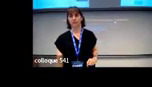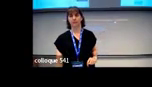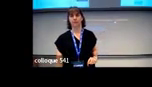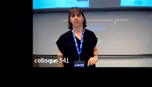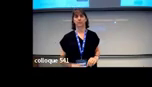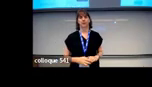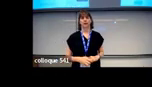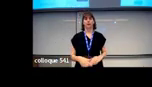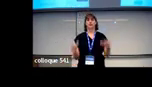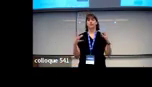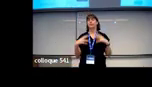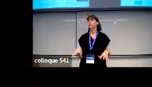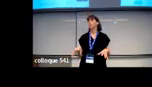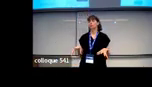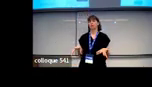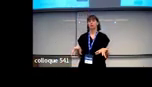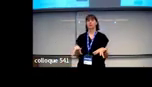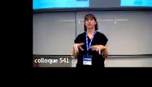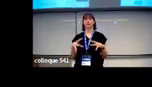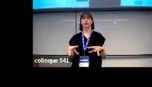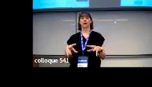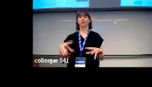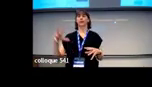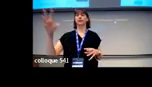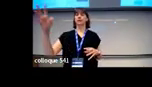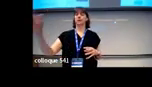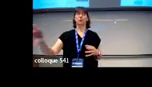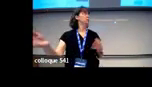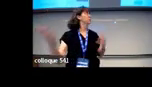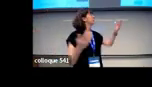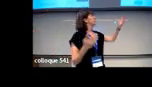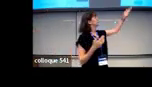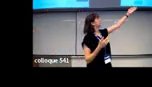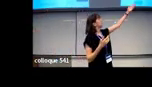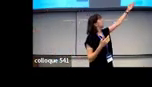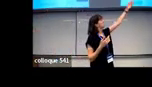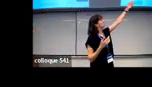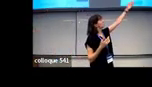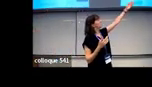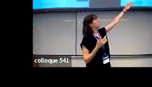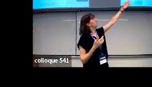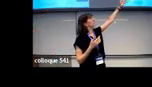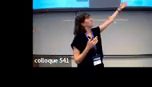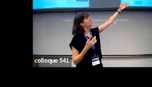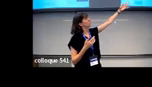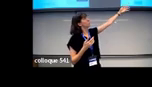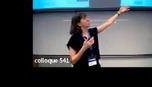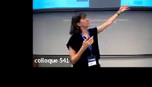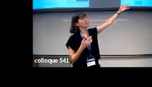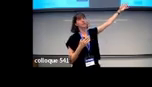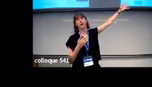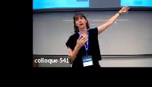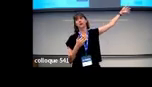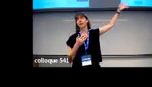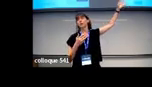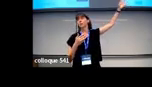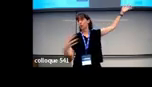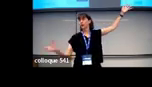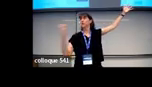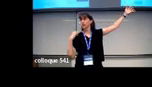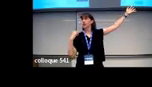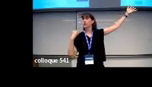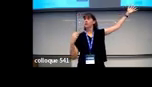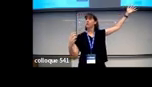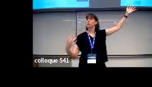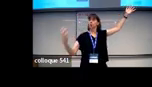d'associer le concept? Et ça finit toujours le chapitre avec des cas appliqués. Puis là, j'utilise les journaux scientifiques qui sont en CC BY